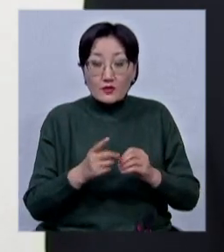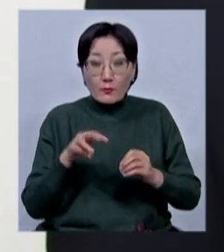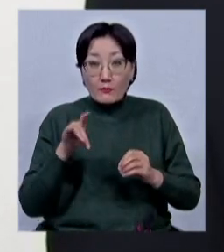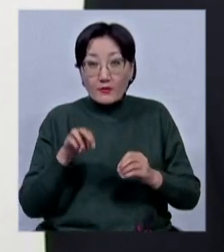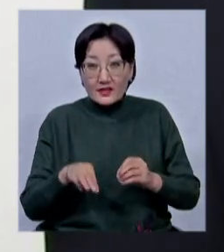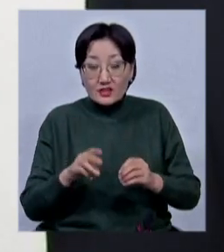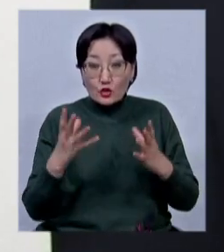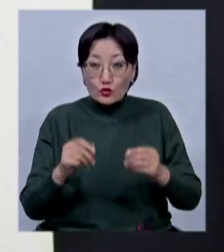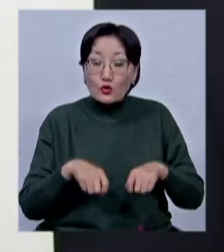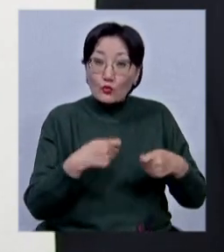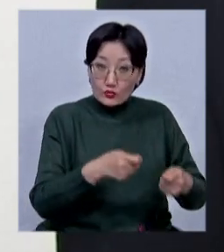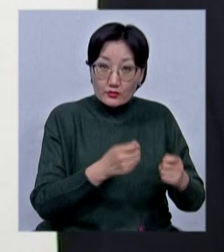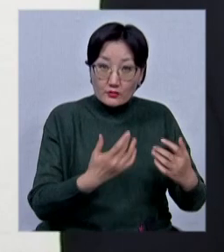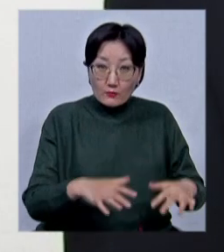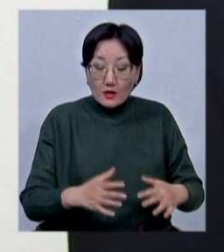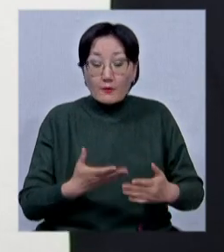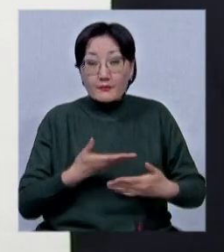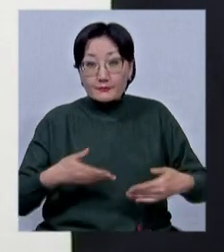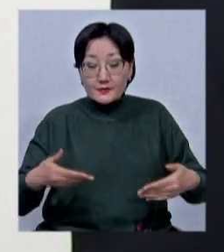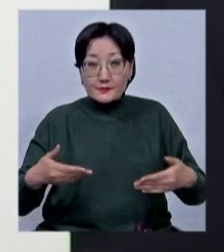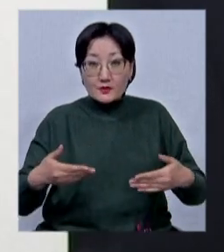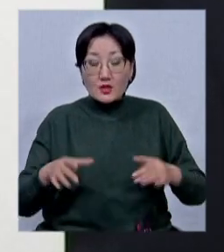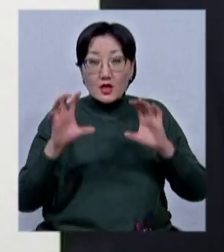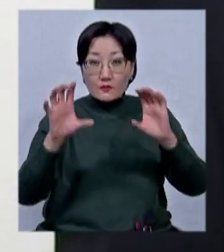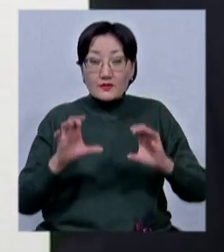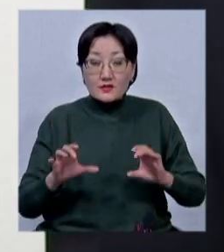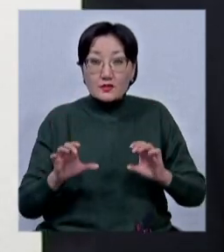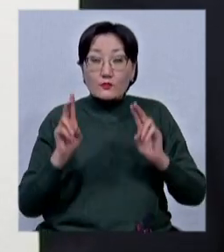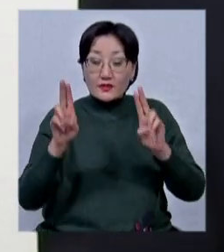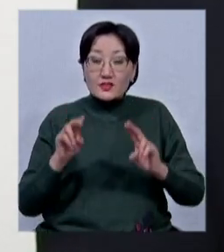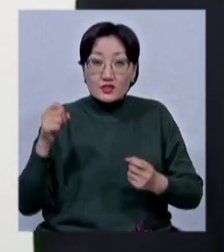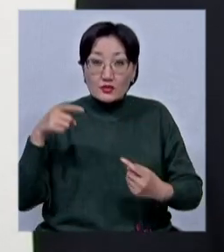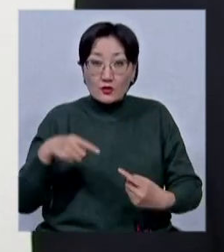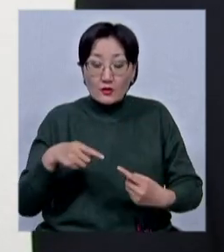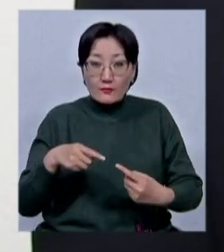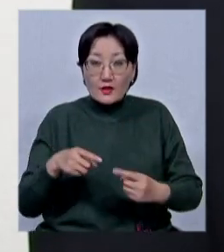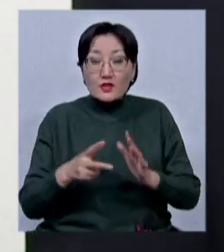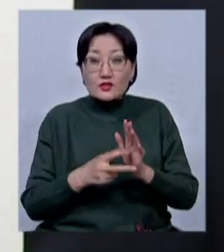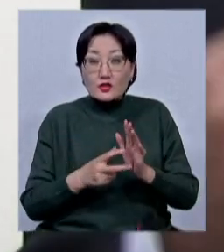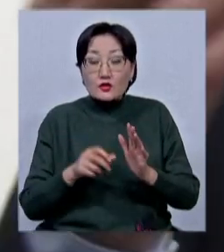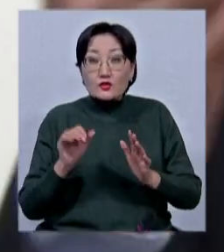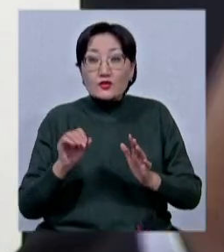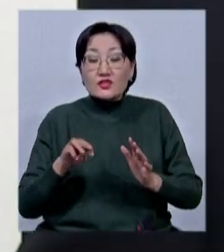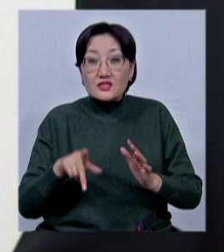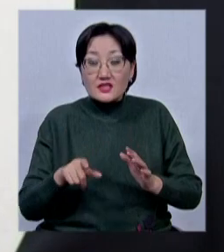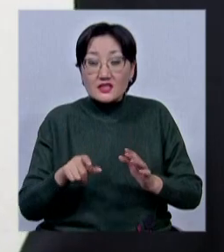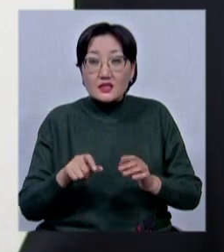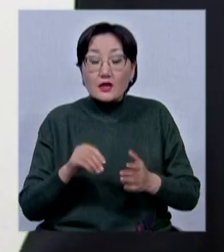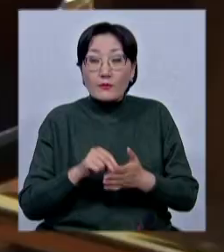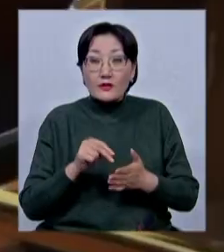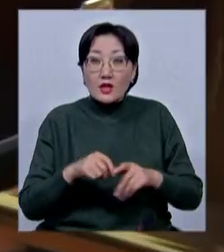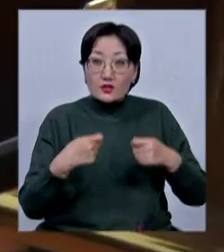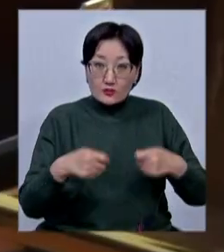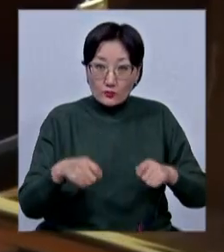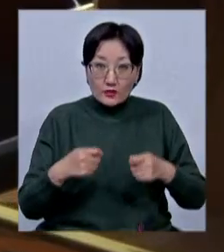күні өткізген болатын. Ол жаңағы біздің заң талабына сай 800 теңге бағаланып, сауда саттыққа қойылған